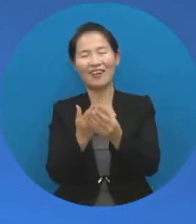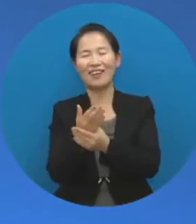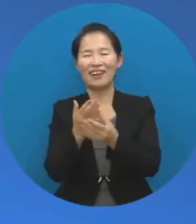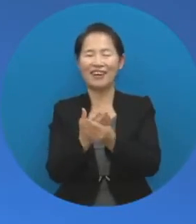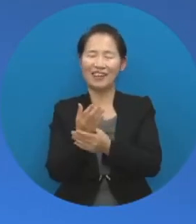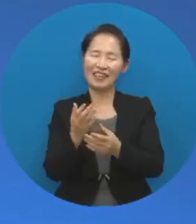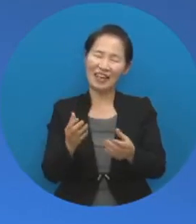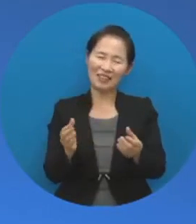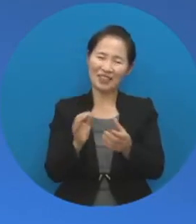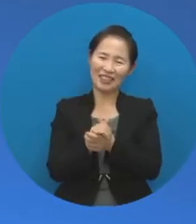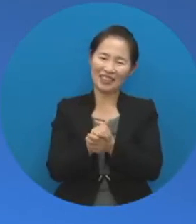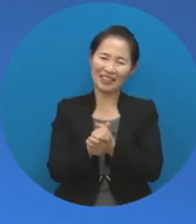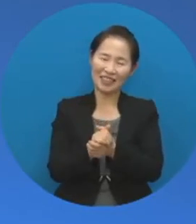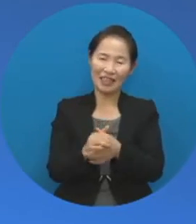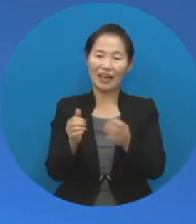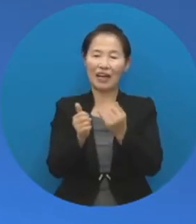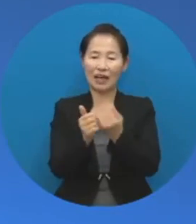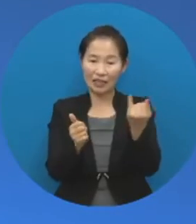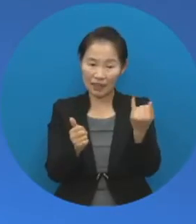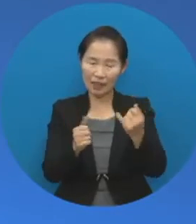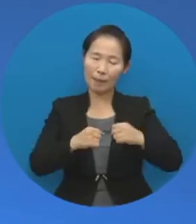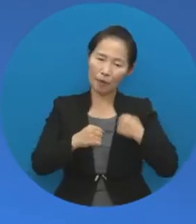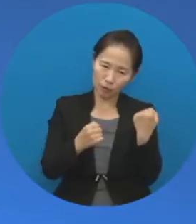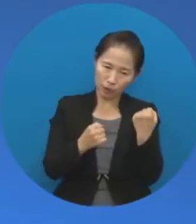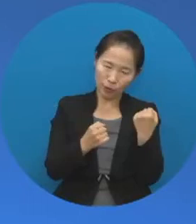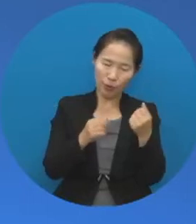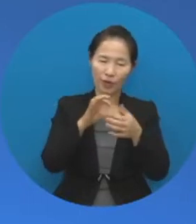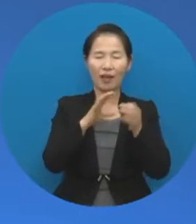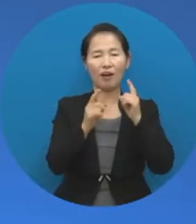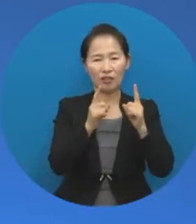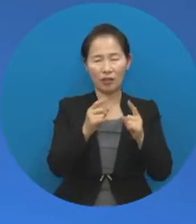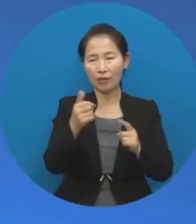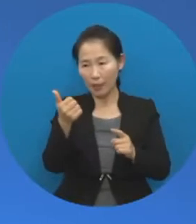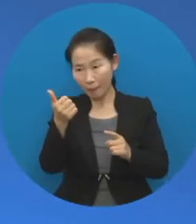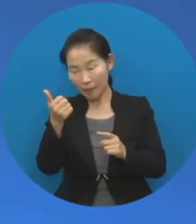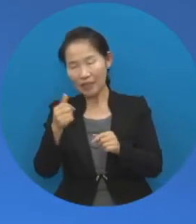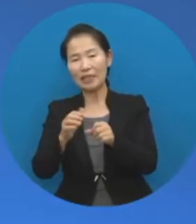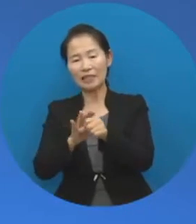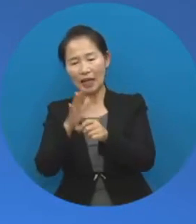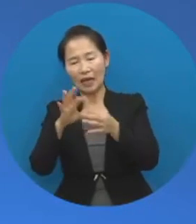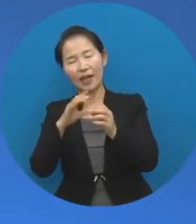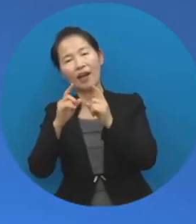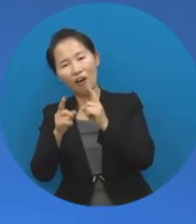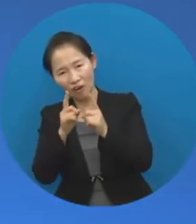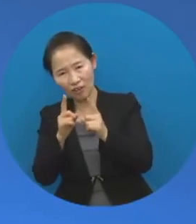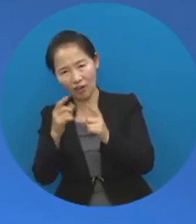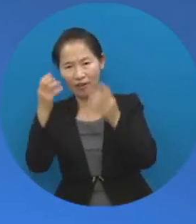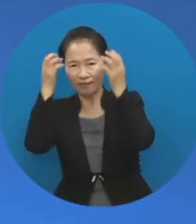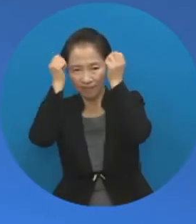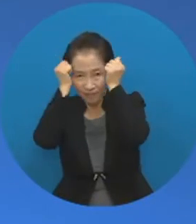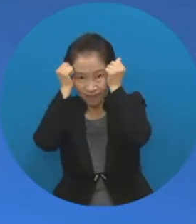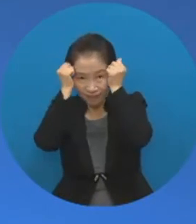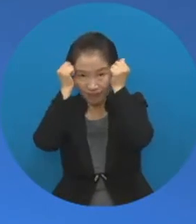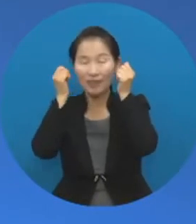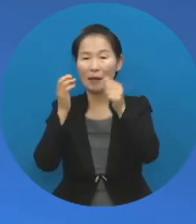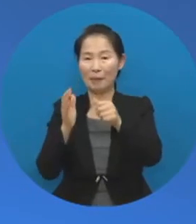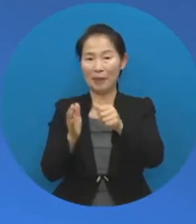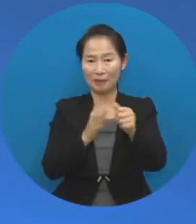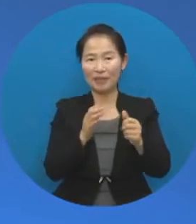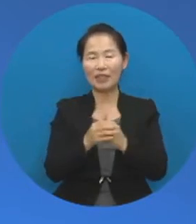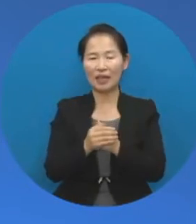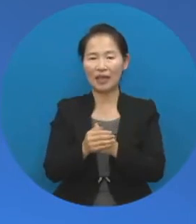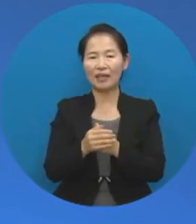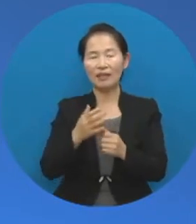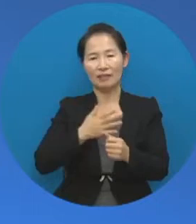네, 아내는 복종의 언어, 남편은 사랑의 언어. 네, 그리고 저에게 주신 하나님의